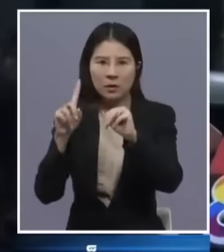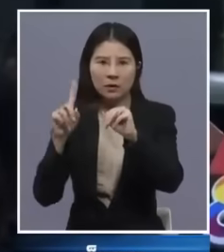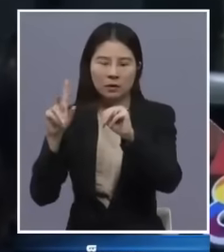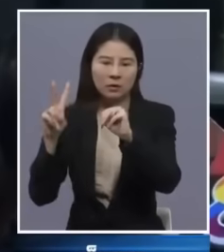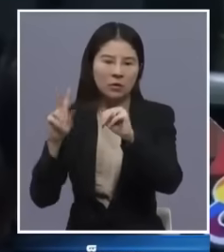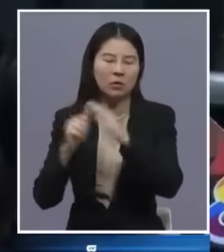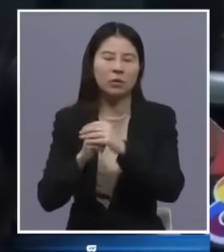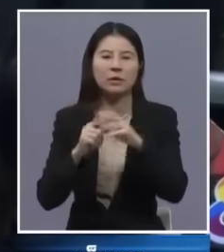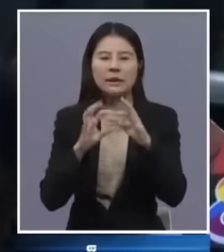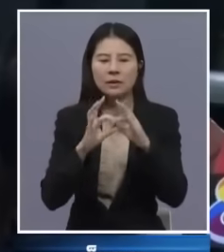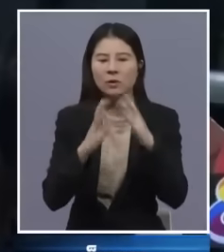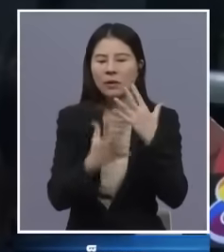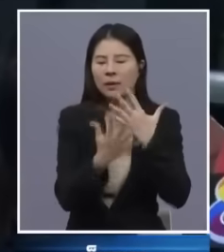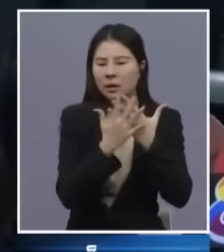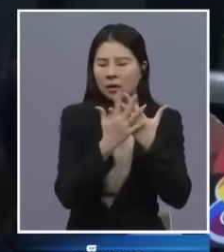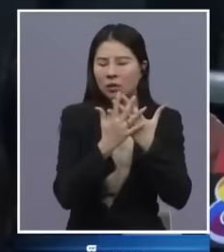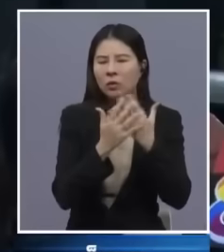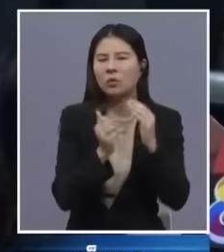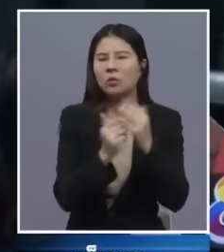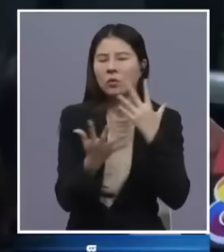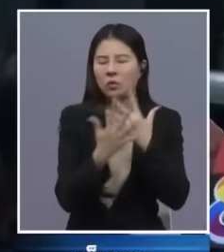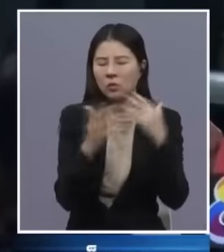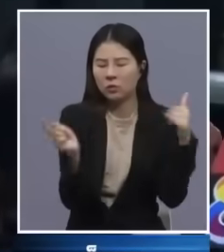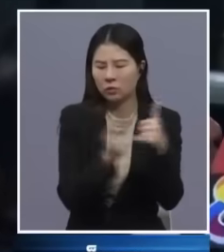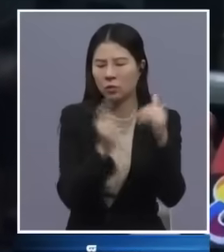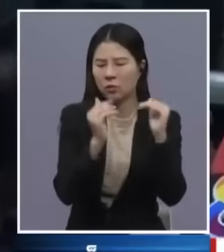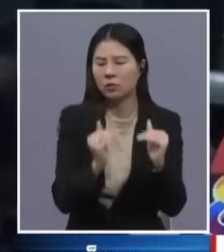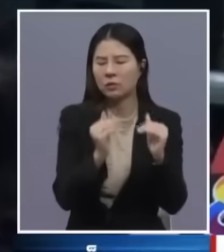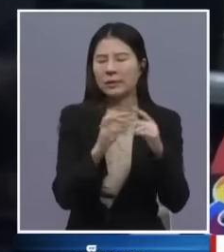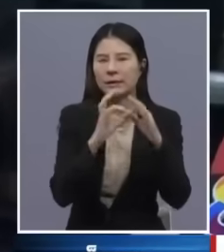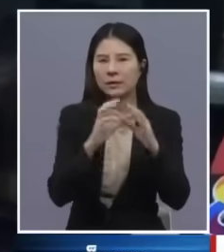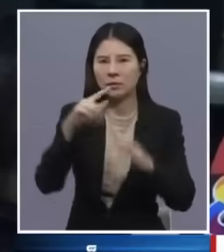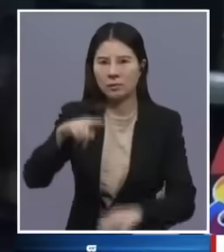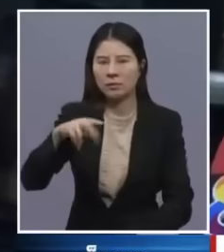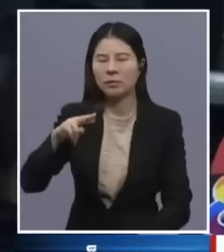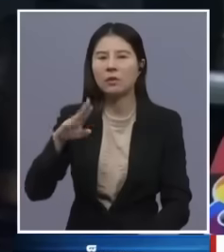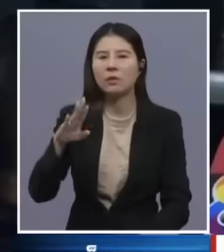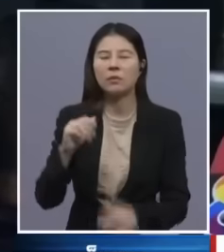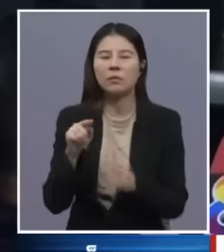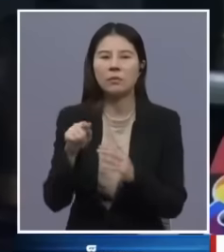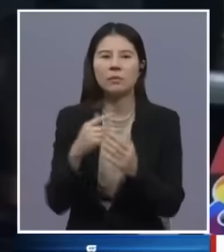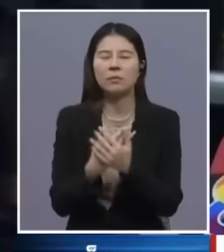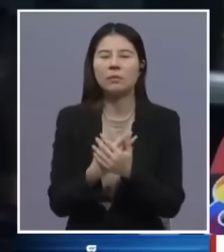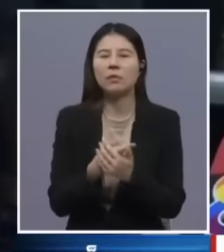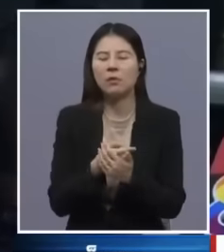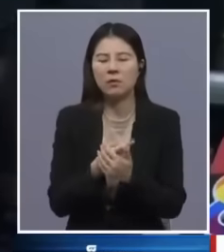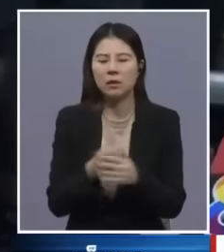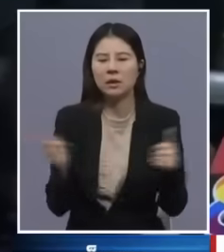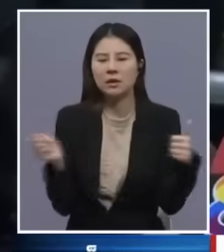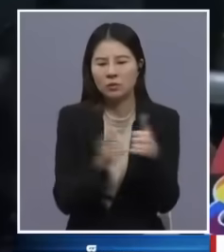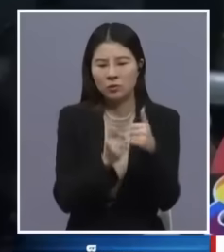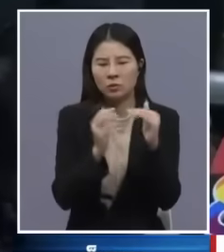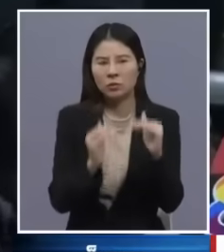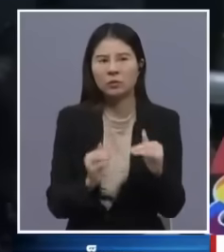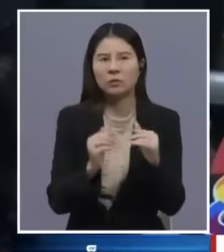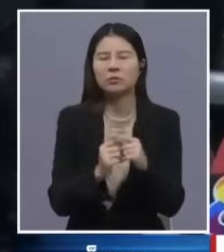ถามนี้ด้วยนักข่าวก็ถามนายกบอกว่าตอนนี้หลายฝ่ายพูดถึงเรื่องของพรบนิรโทษกรรมนายกบอกอ้อผมไม่ได้ติดตามข่าวเลยผ